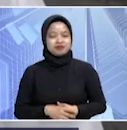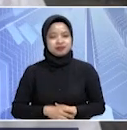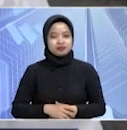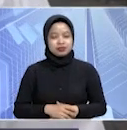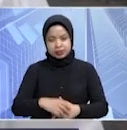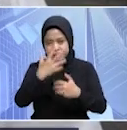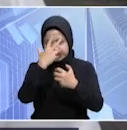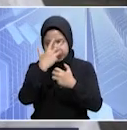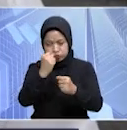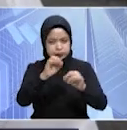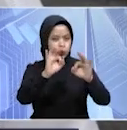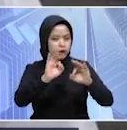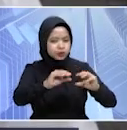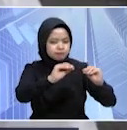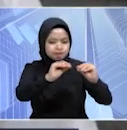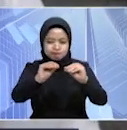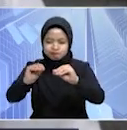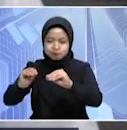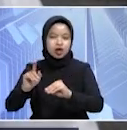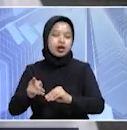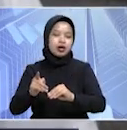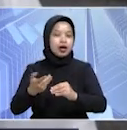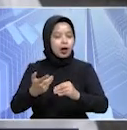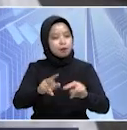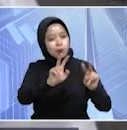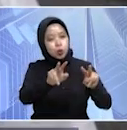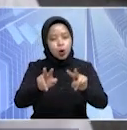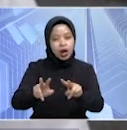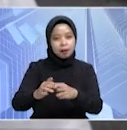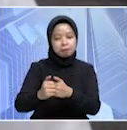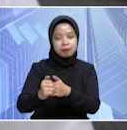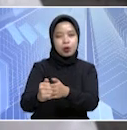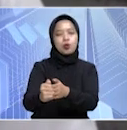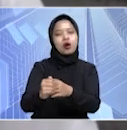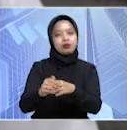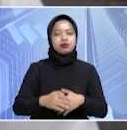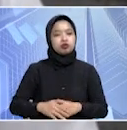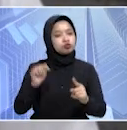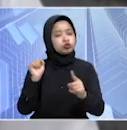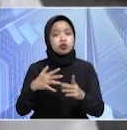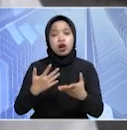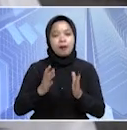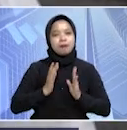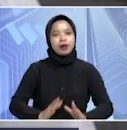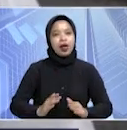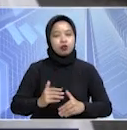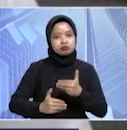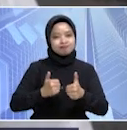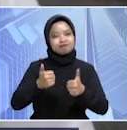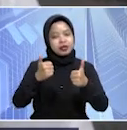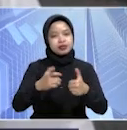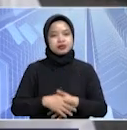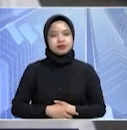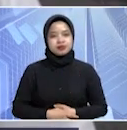Semakin matang mengedukasi pemirsa sebagai tontonan dan tuntunan untuk berperilaku